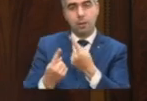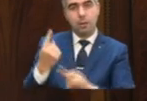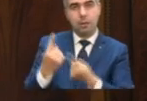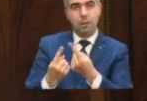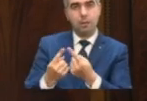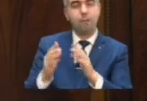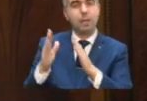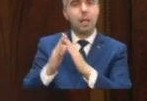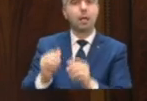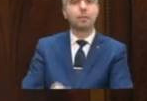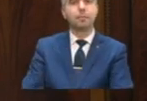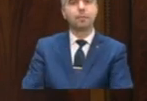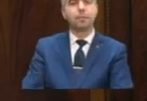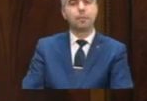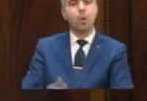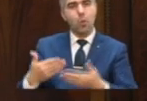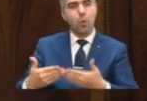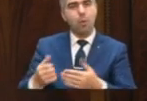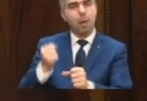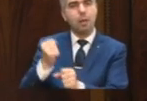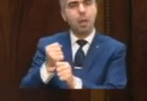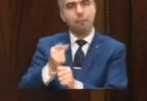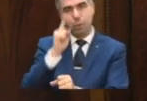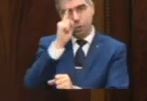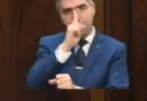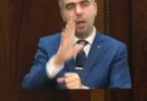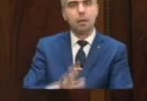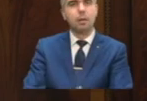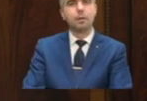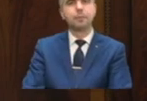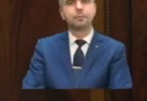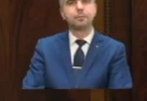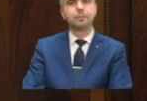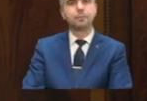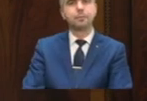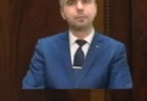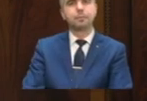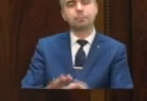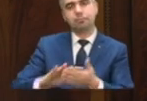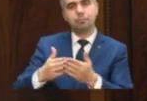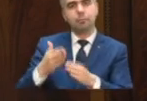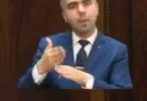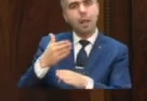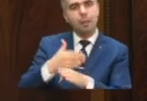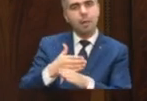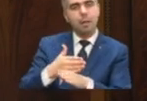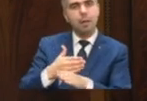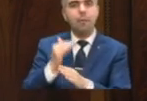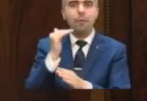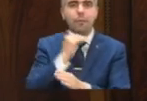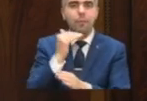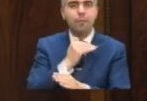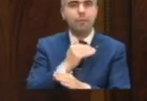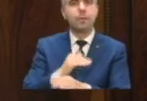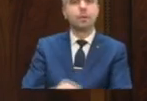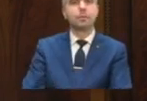في دارو. دونك اليوم راه حنا كنشتغلوا على هذه النقطه، وايضا كنحاولوا اننا قبل نسرعوا في